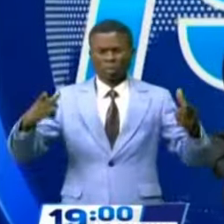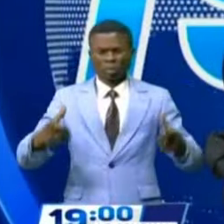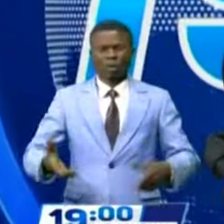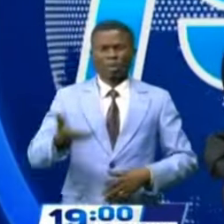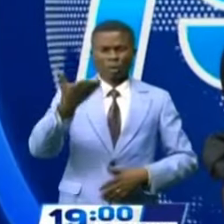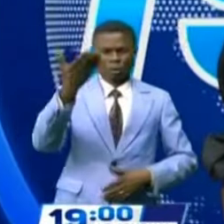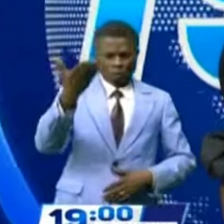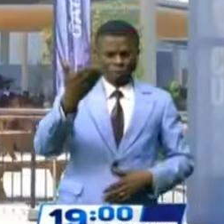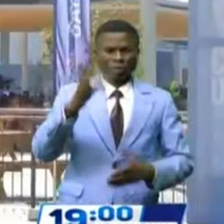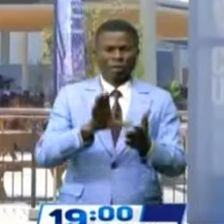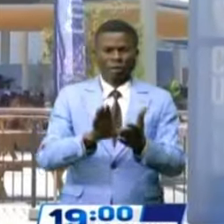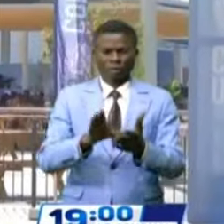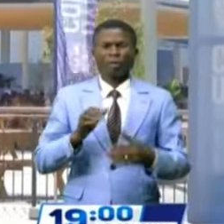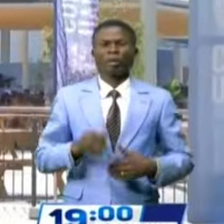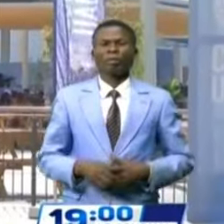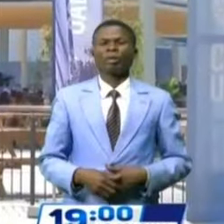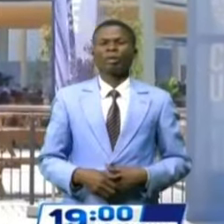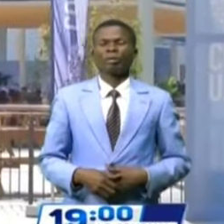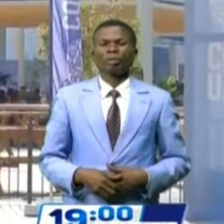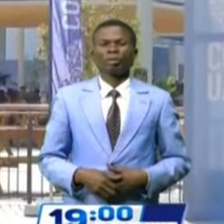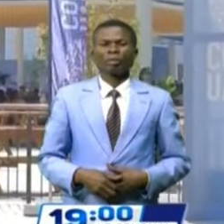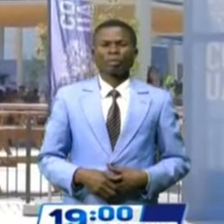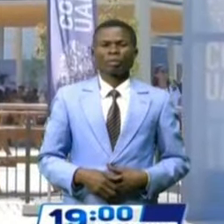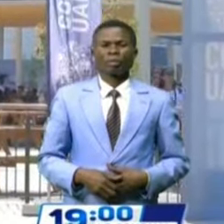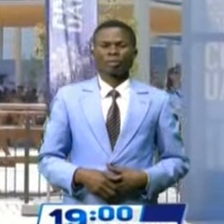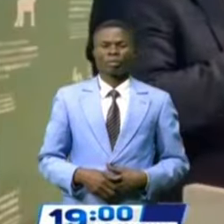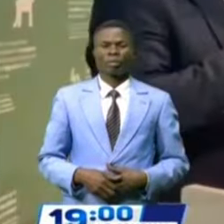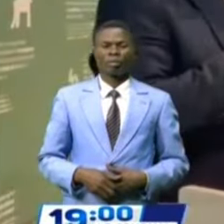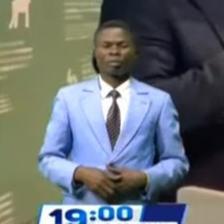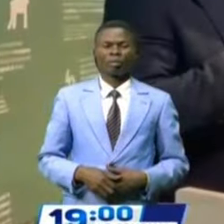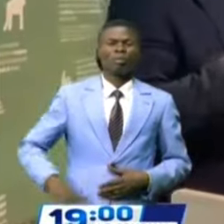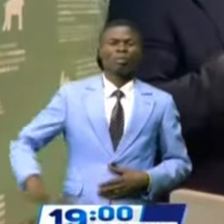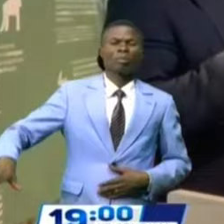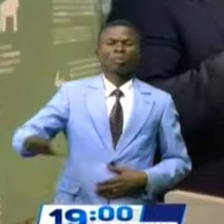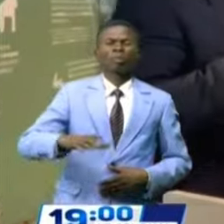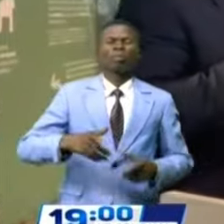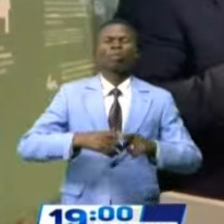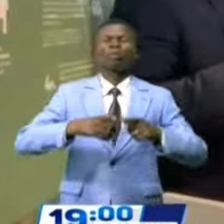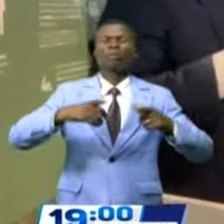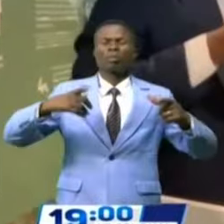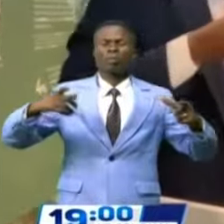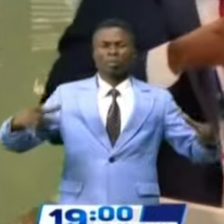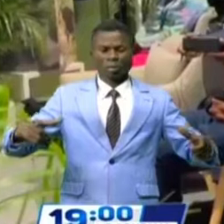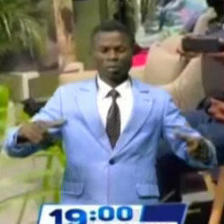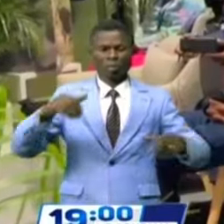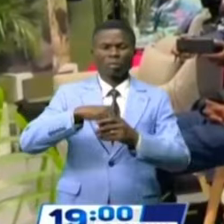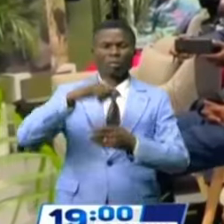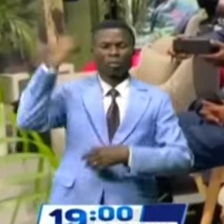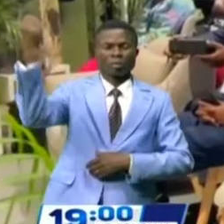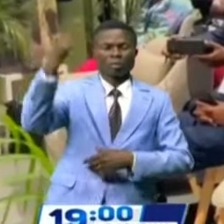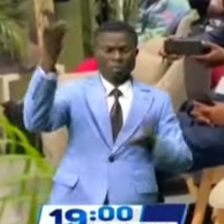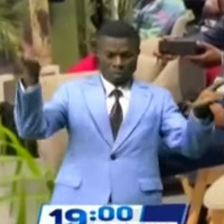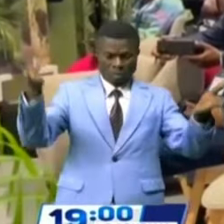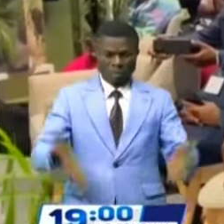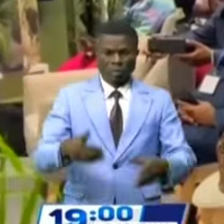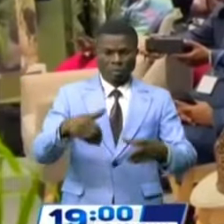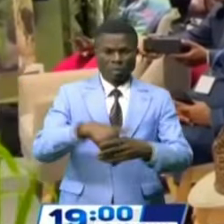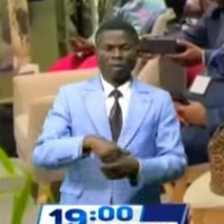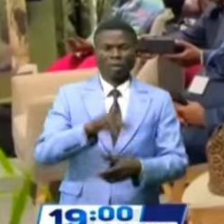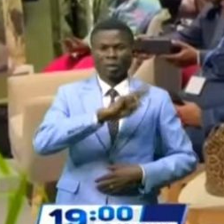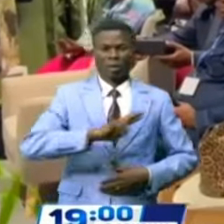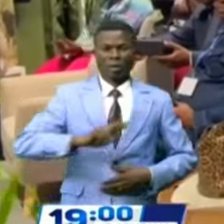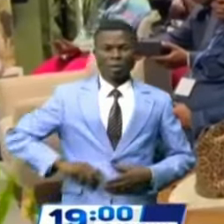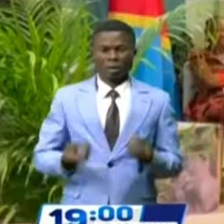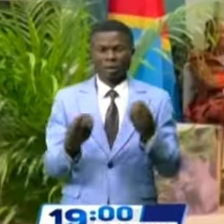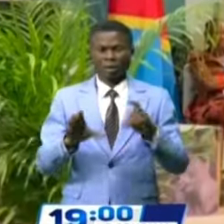Ongou, René Ngongo. La plus vaste étendue des tourbières tropicales au monde se trouve en RDC.